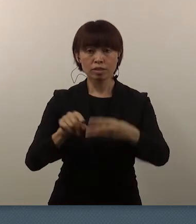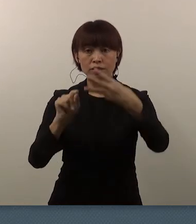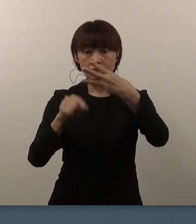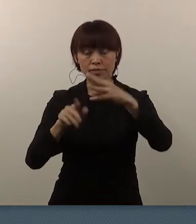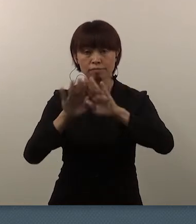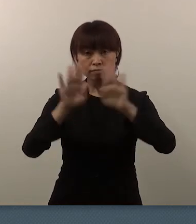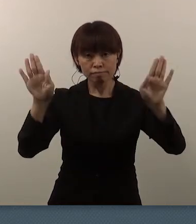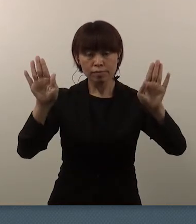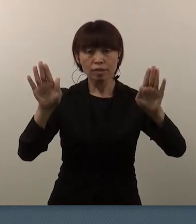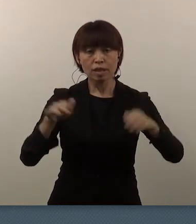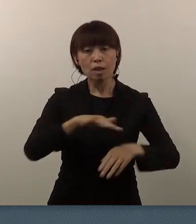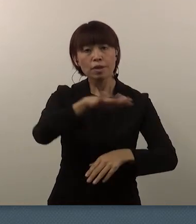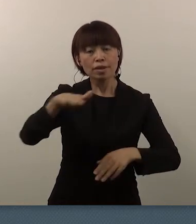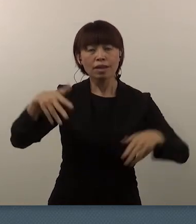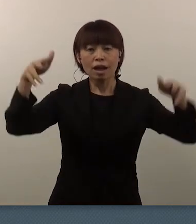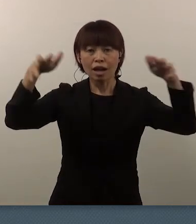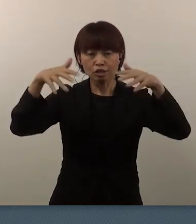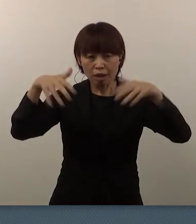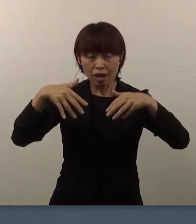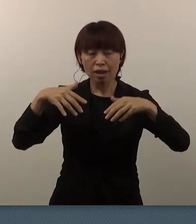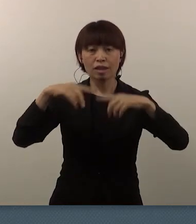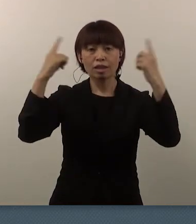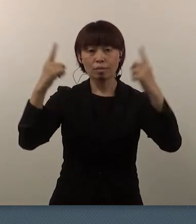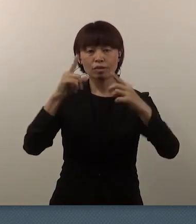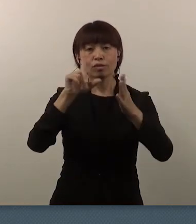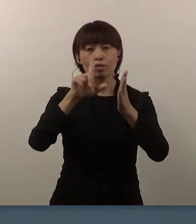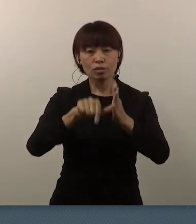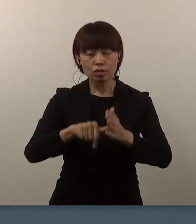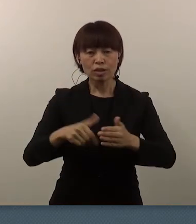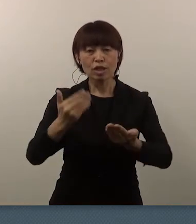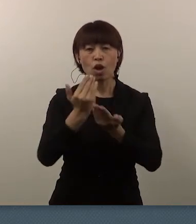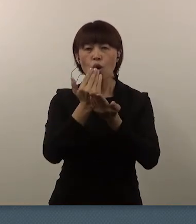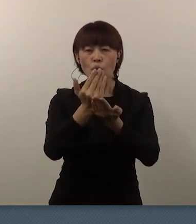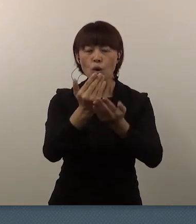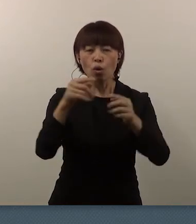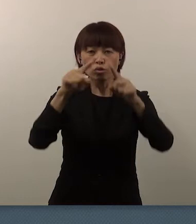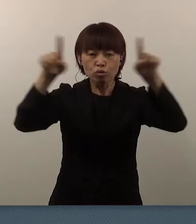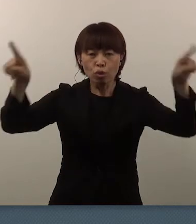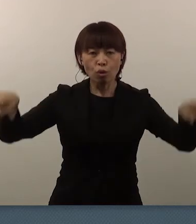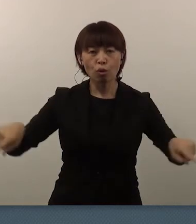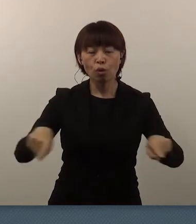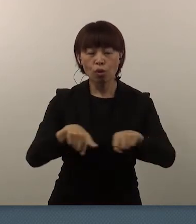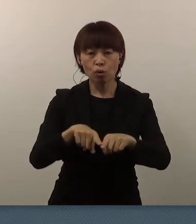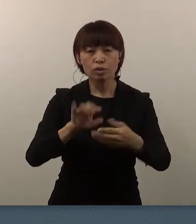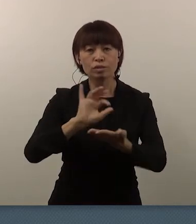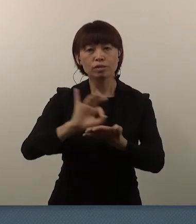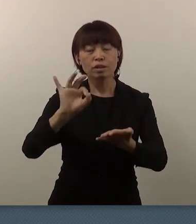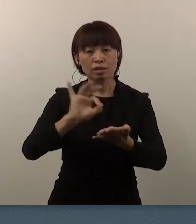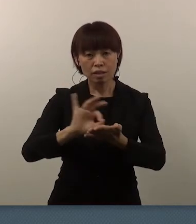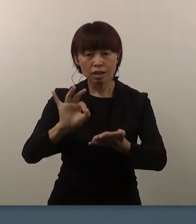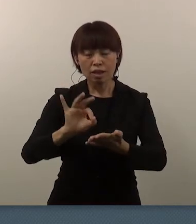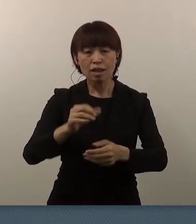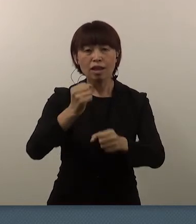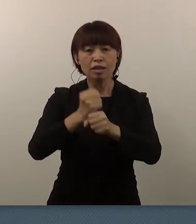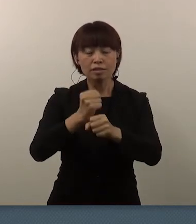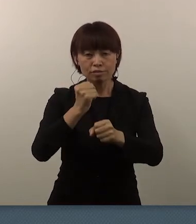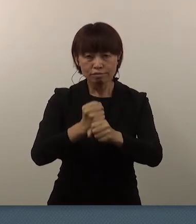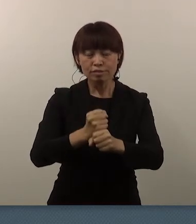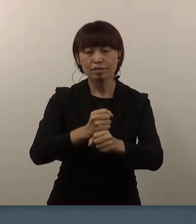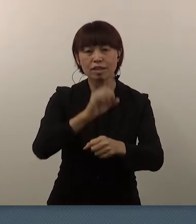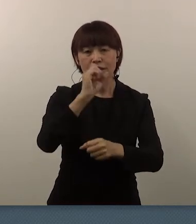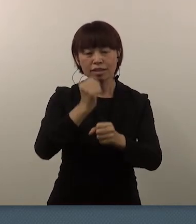まれのイベントでは、大きな本布に絵を描きまして一つの大きな作品を作るワークショップも開催し